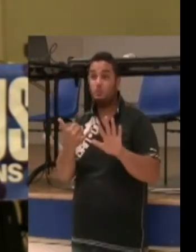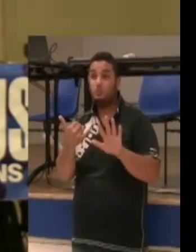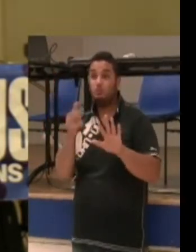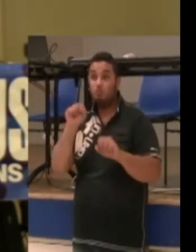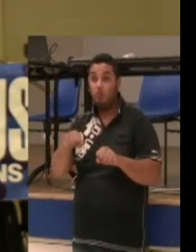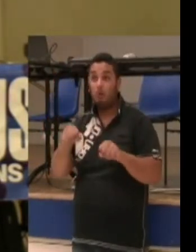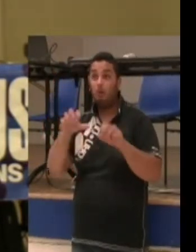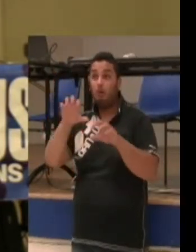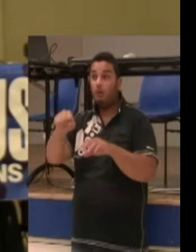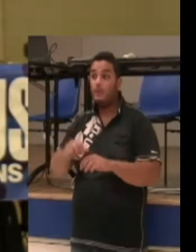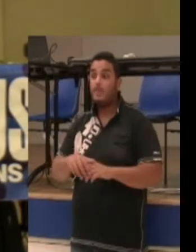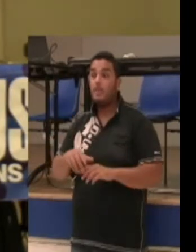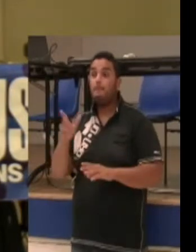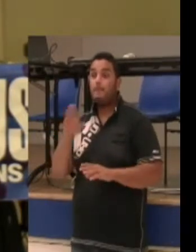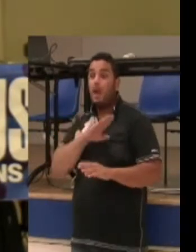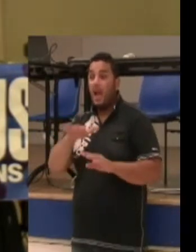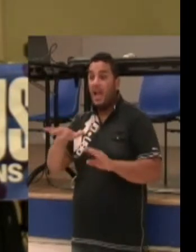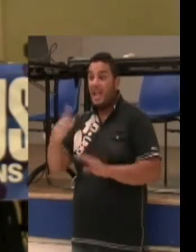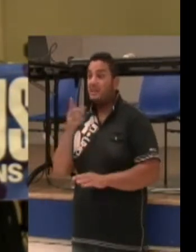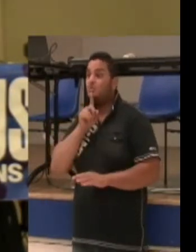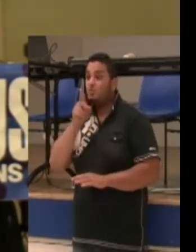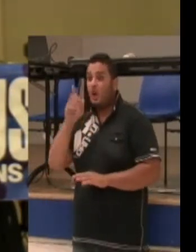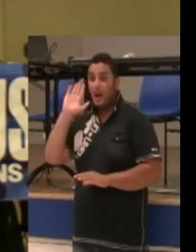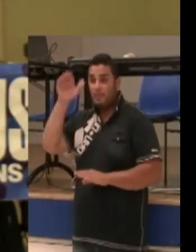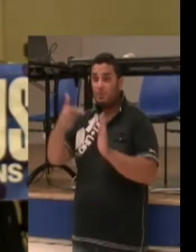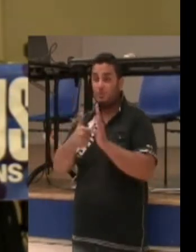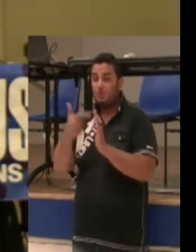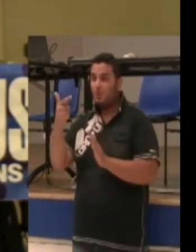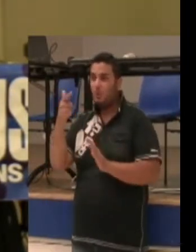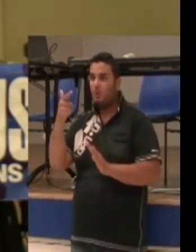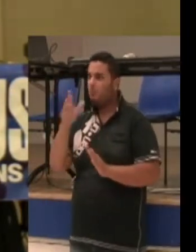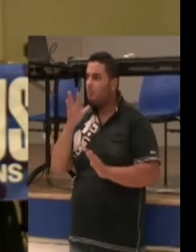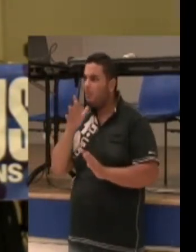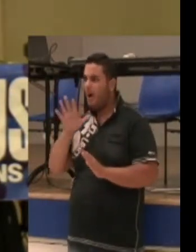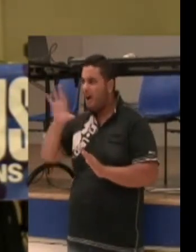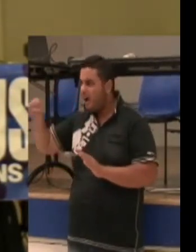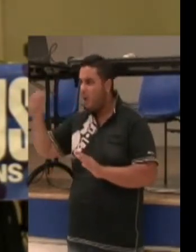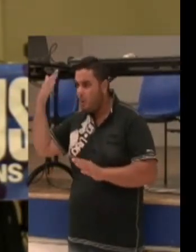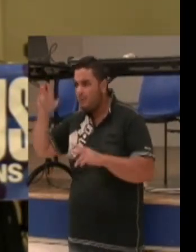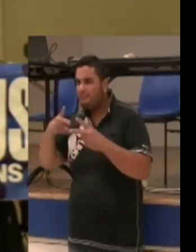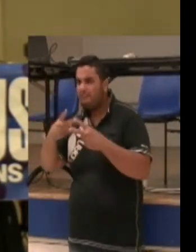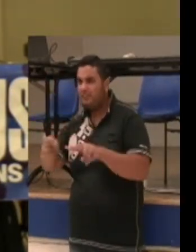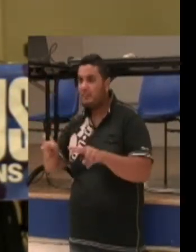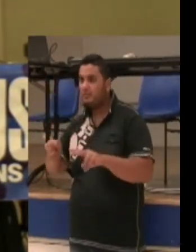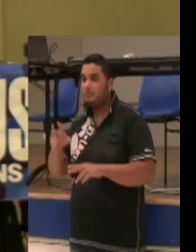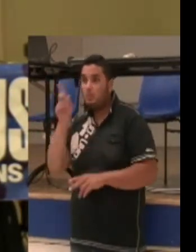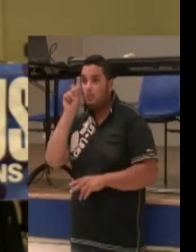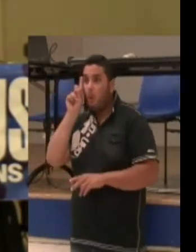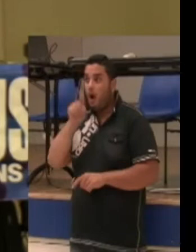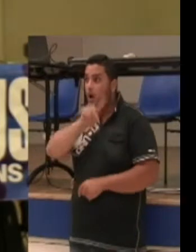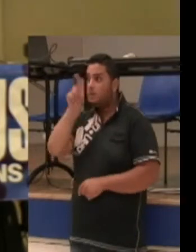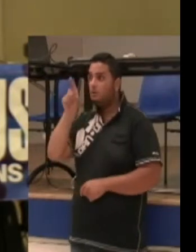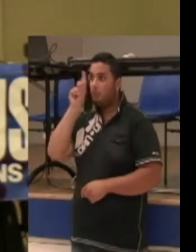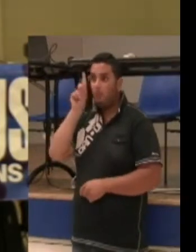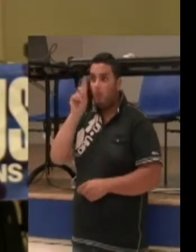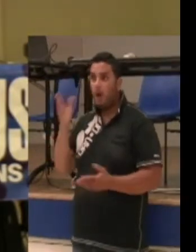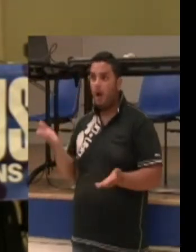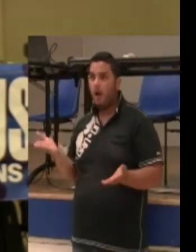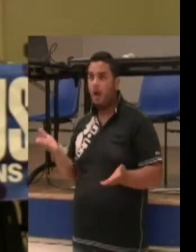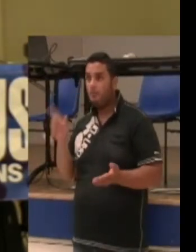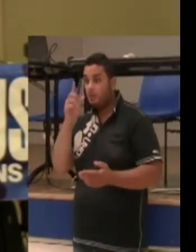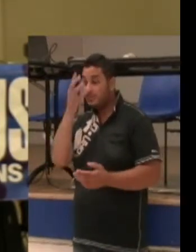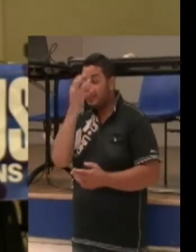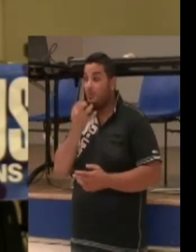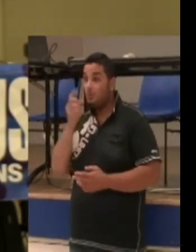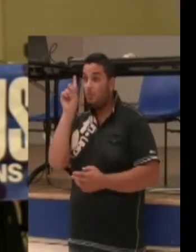jours là, et en 15 jours, ils n'arrivent pas à rentrer dans un camp? D'après vous, qu'est-ce qui a changé? Je vous pose la question,